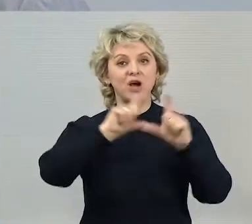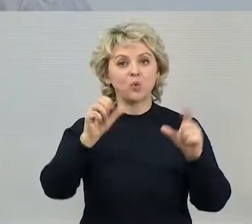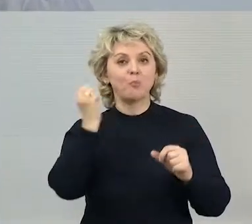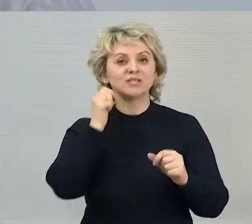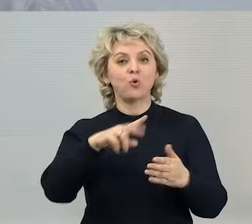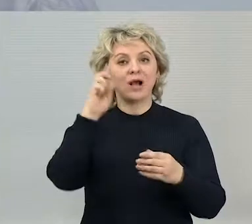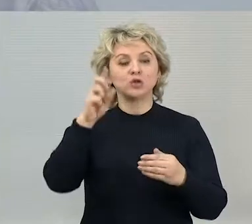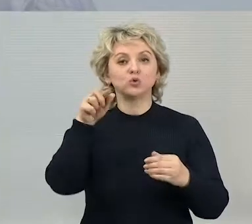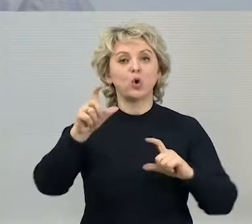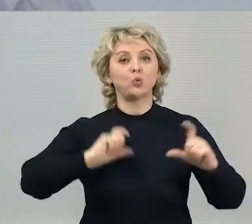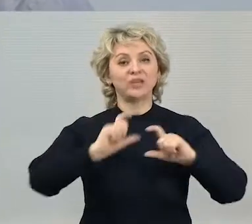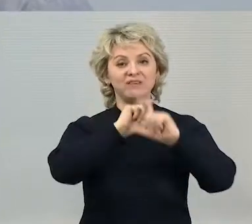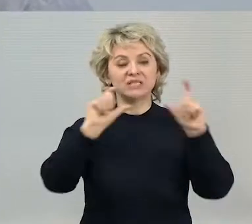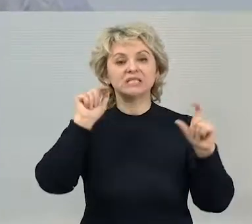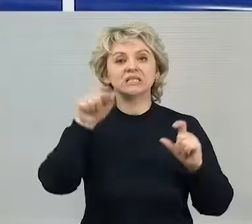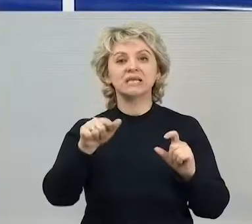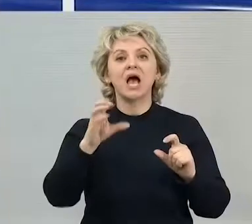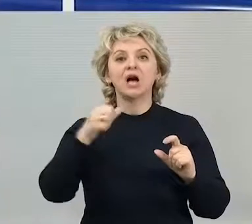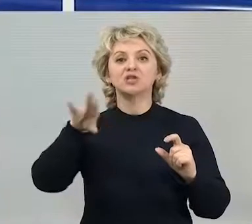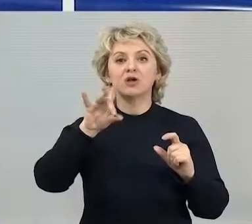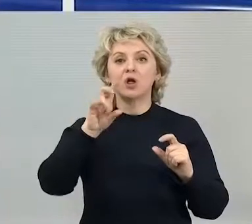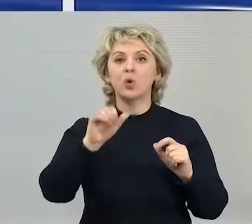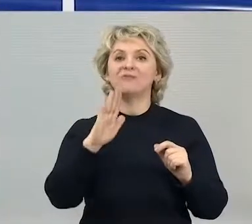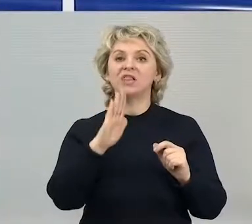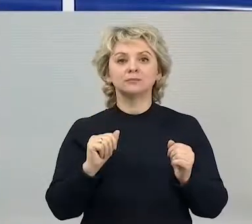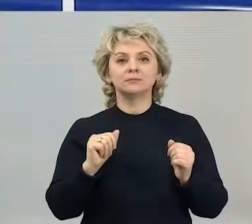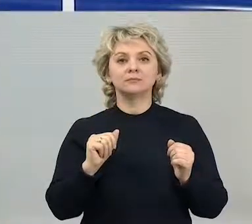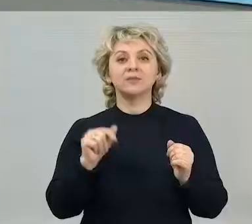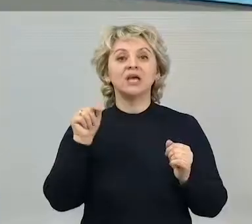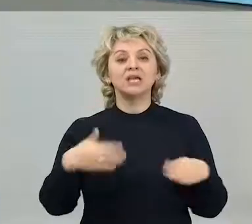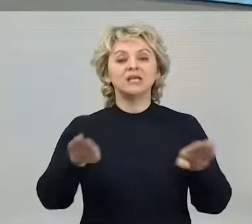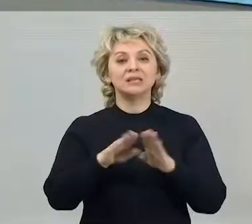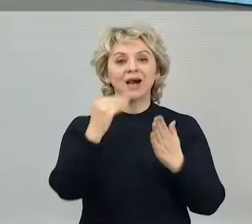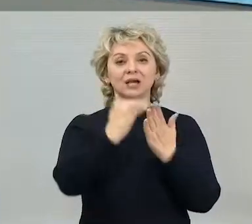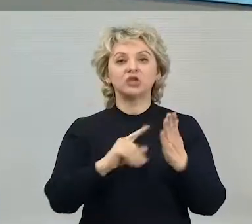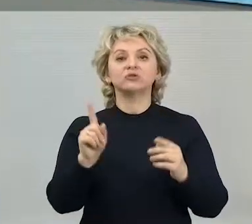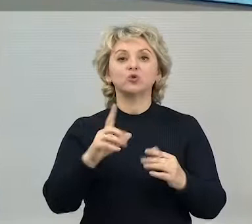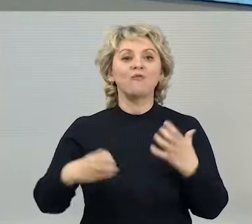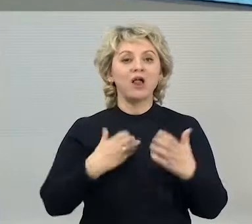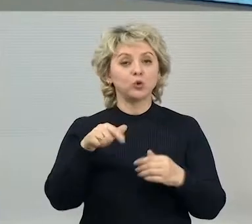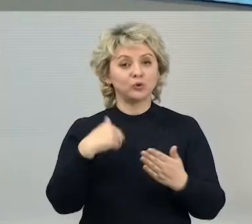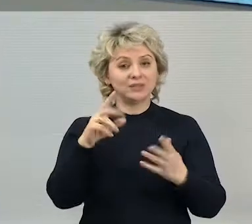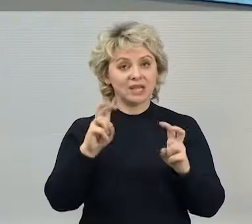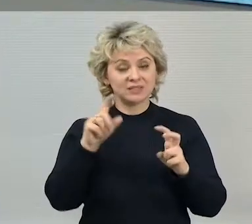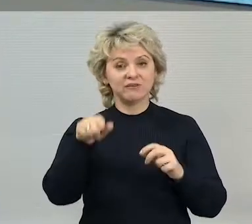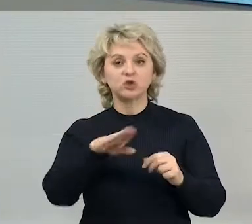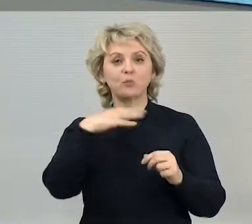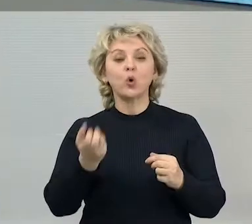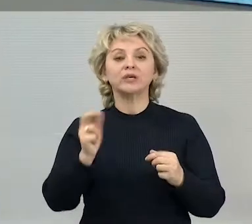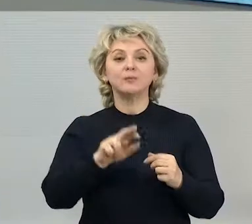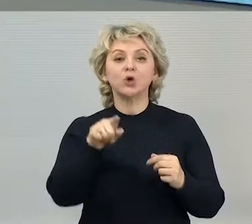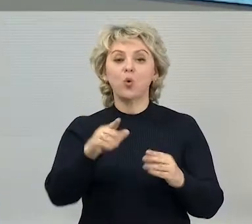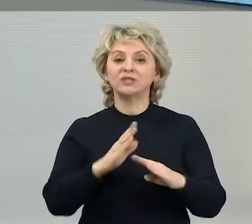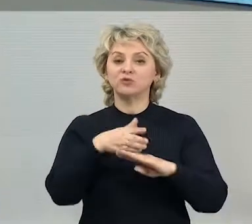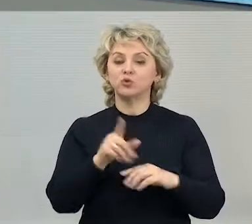Московского государственного университета, астроном. Владимир Георгиевич, добрый день. Программа у нас называется «Что волнует». Ну вот многие приходят у нас в